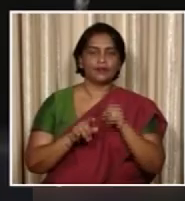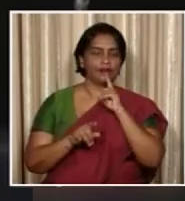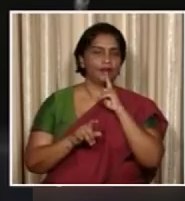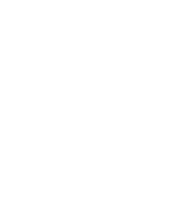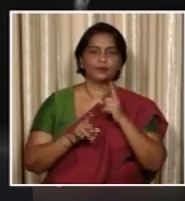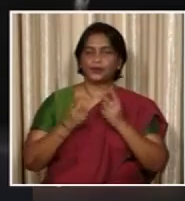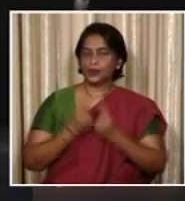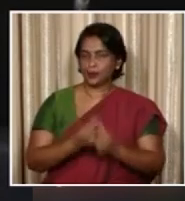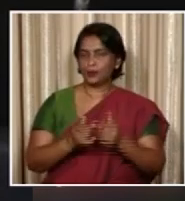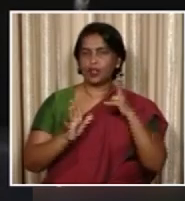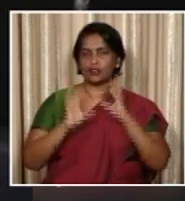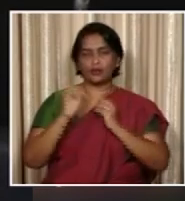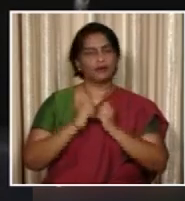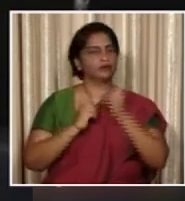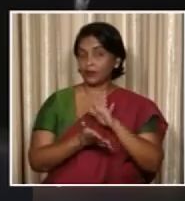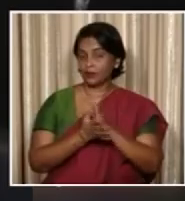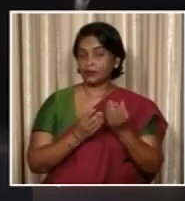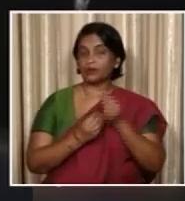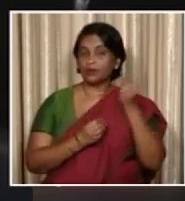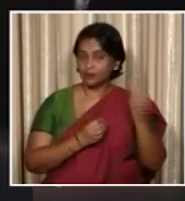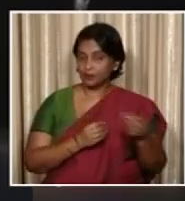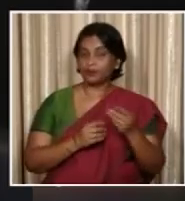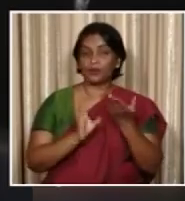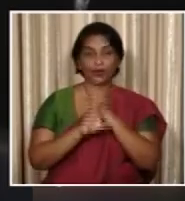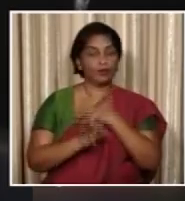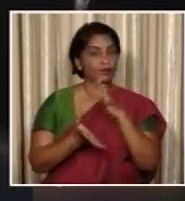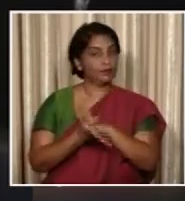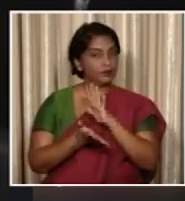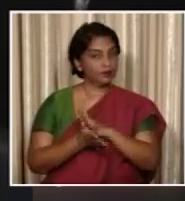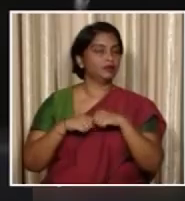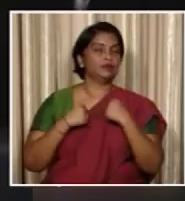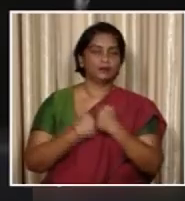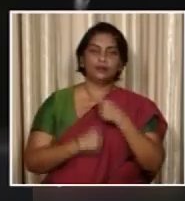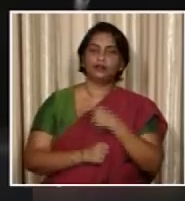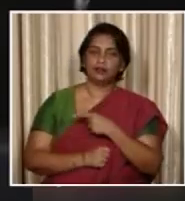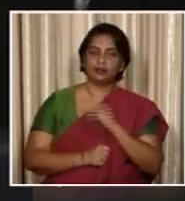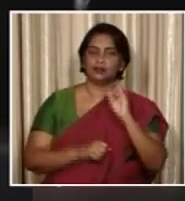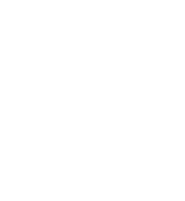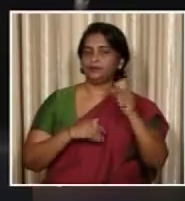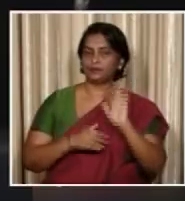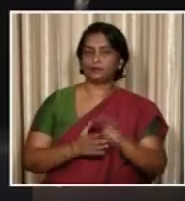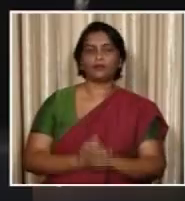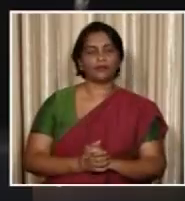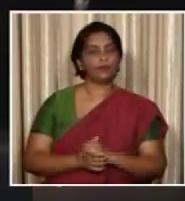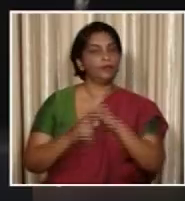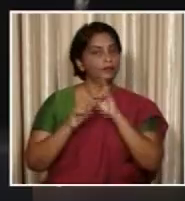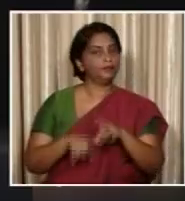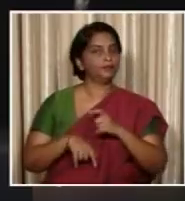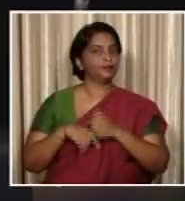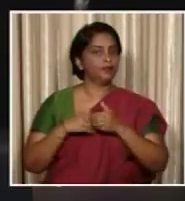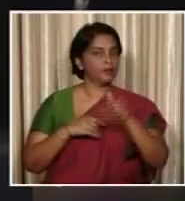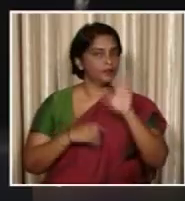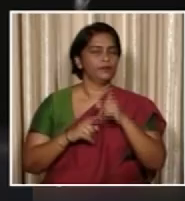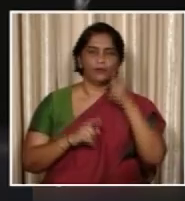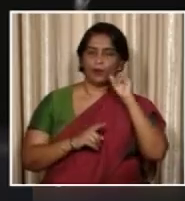තමයි කඩනම් කටයුත්තක් කැට කළා තින්නේ. ඒ කලින් මුද්‍රණය කරමින් හිටපු සමාගමට යම් කාලයක් අවශ්‍ය වෙනවා. ඉතින් ඒ කාලය ගත වීම තමයි